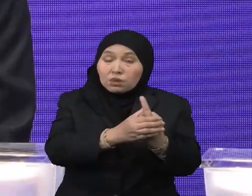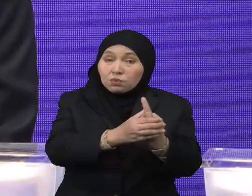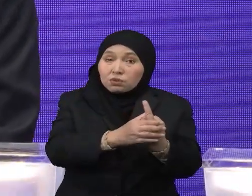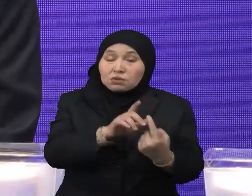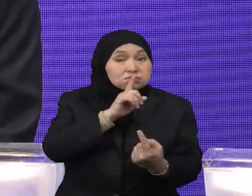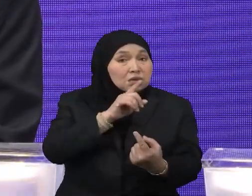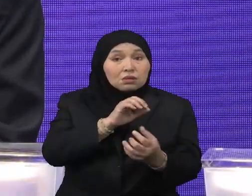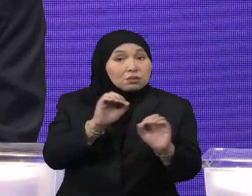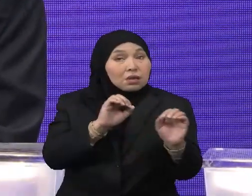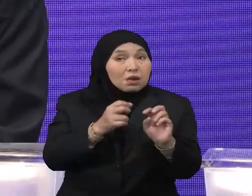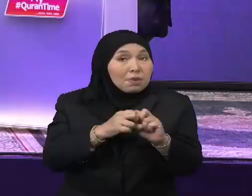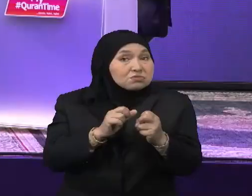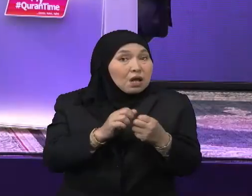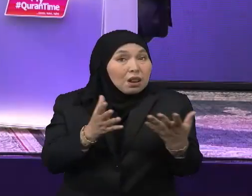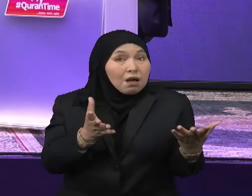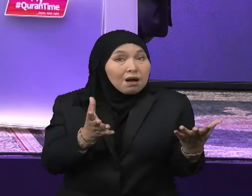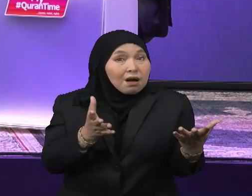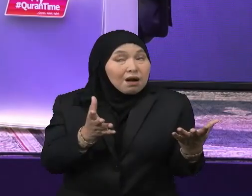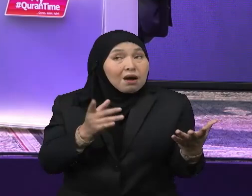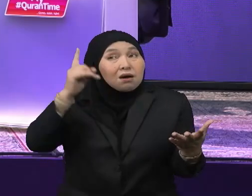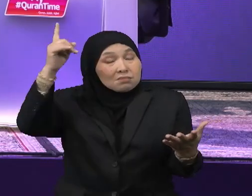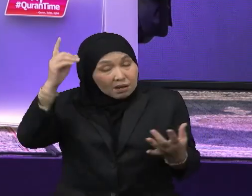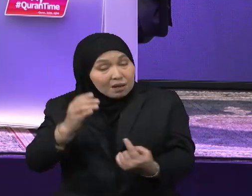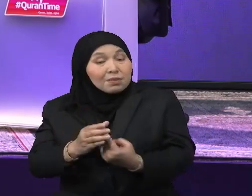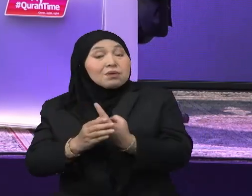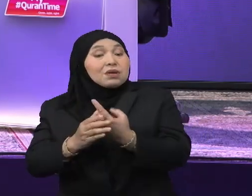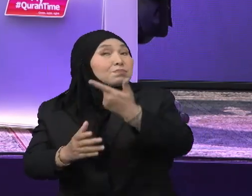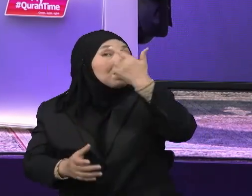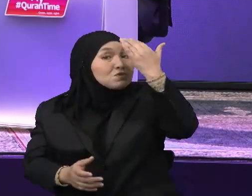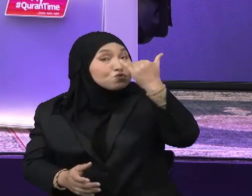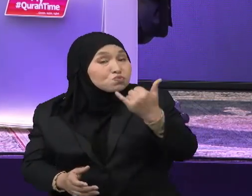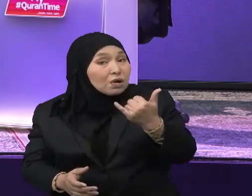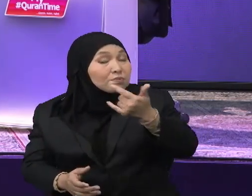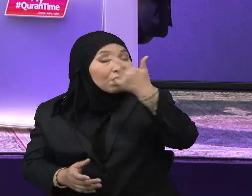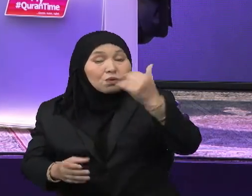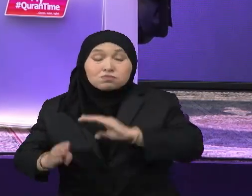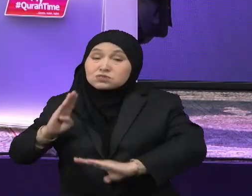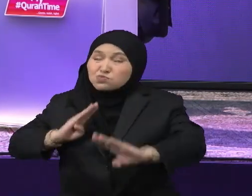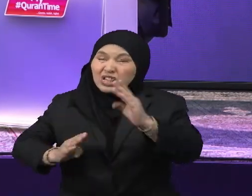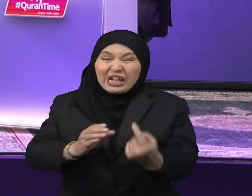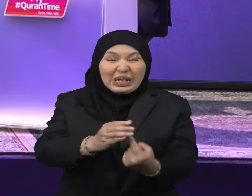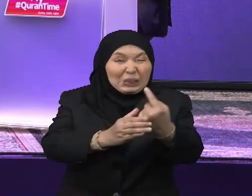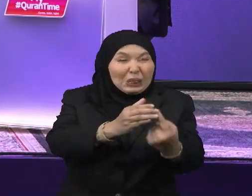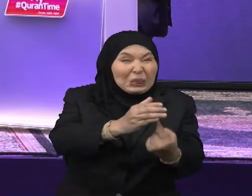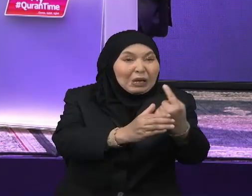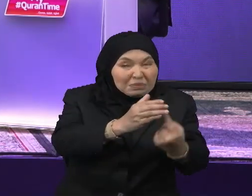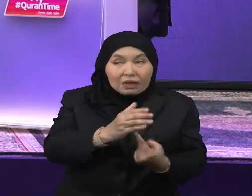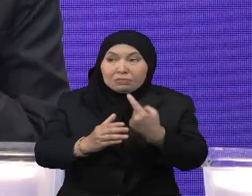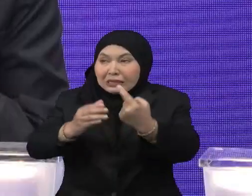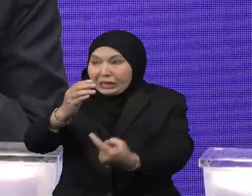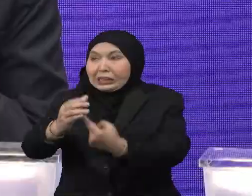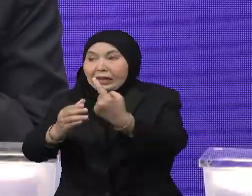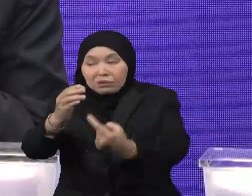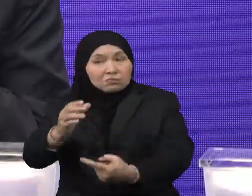tidak ada masalah bagi Allah Subhanahu Wa Ta'ala Allah mungkin perbuatan untuk mengungkit tuh kalau untuk kita manusia